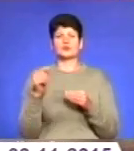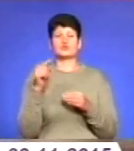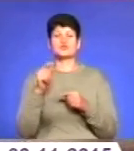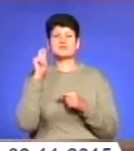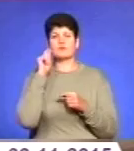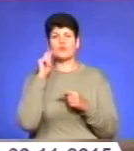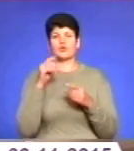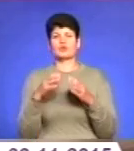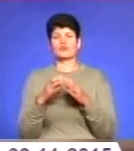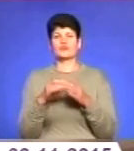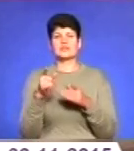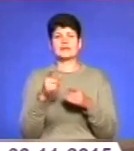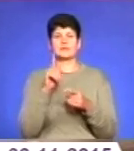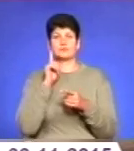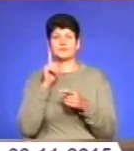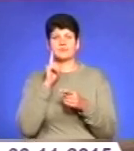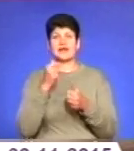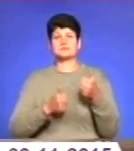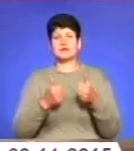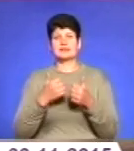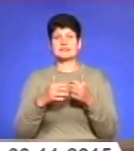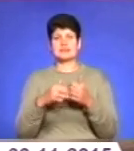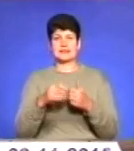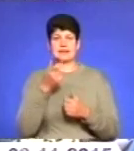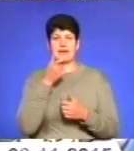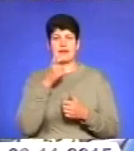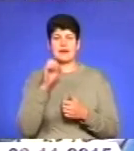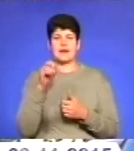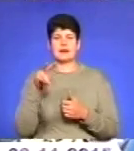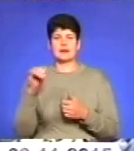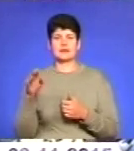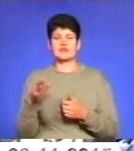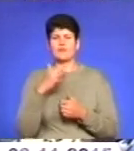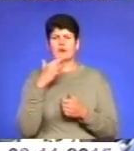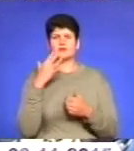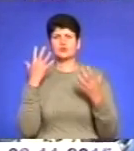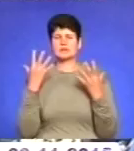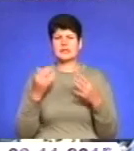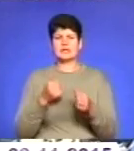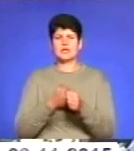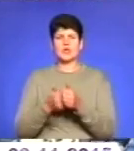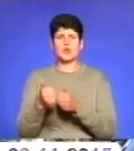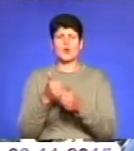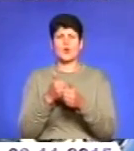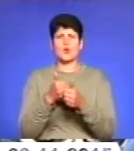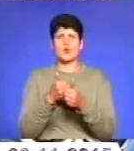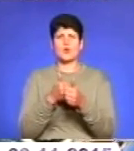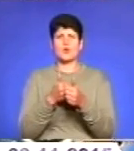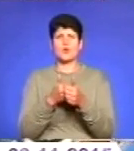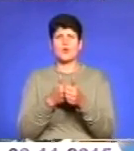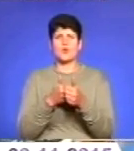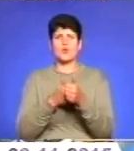віковою категорією вони є юніорами, а змагалися серед еліти. Багатоденні гонці серед чоловіків